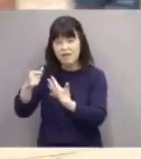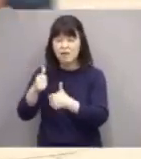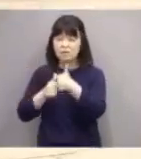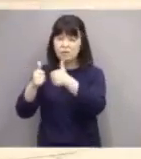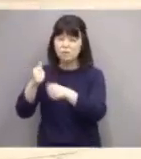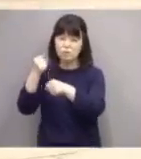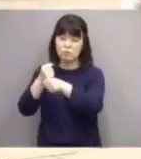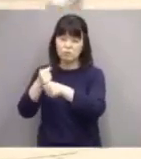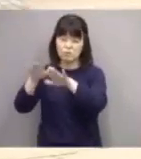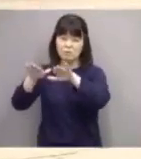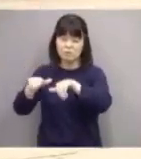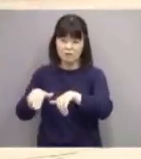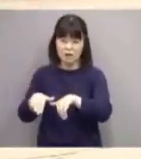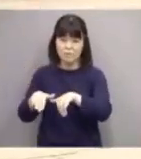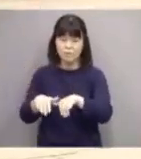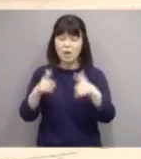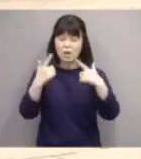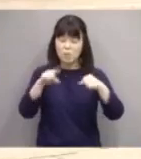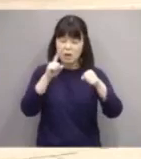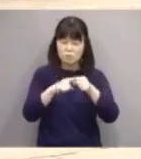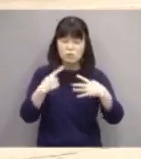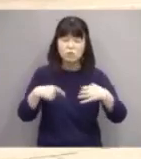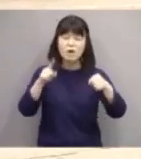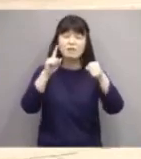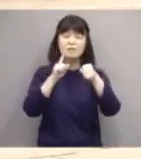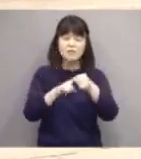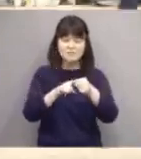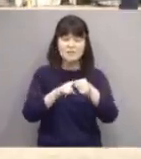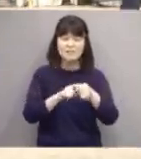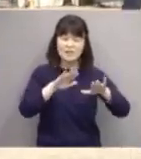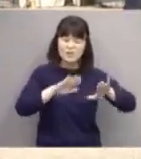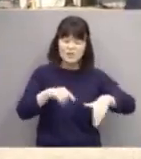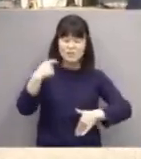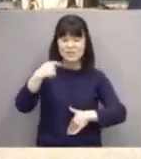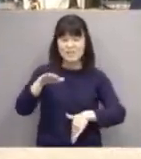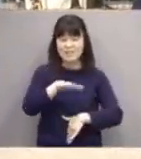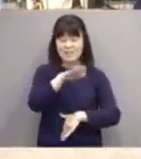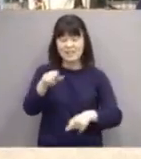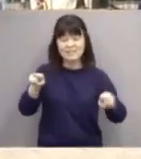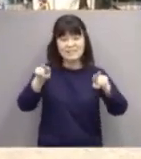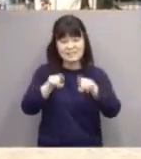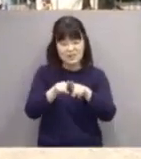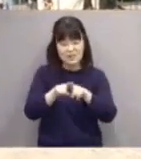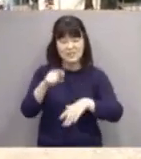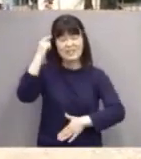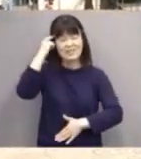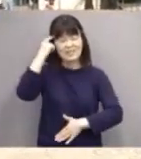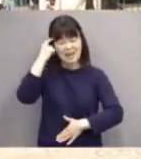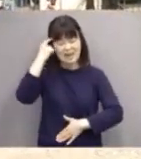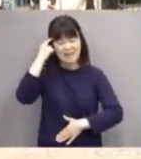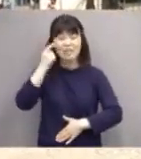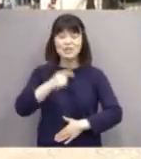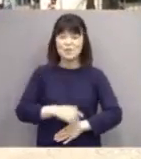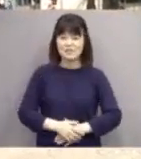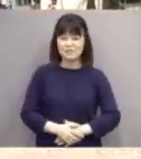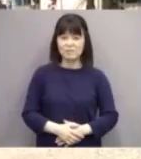でしてたので、毎年毎年担任と一緒に競技を考え出すっていうことをやってます。